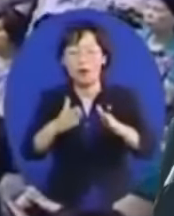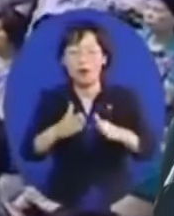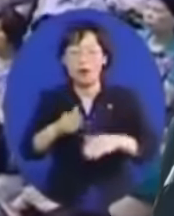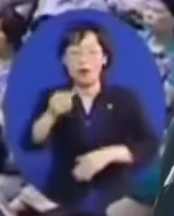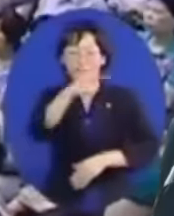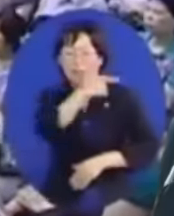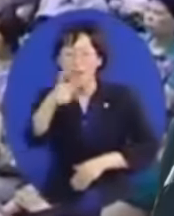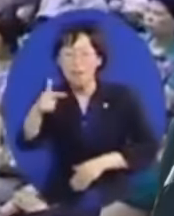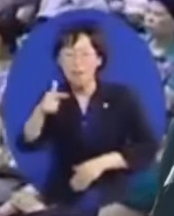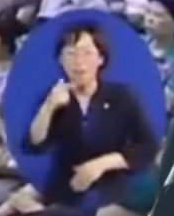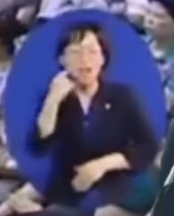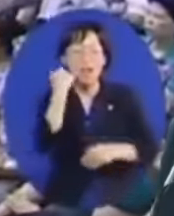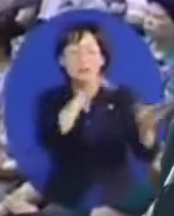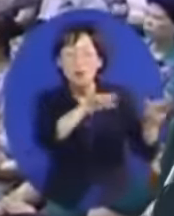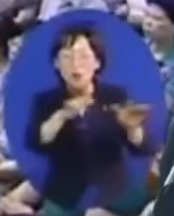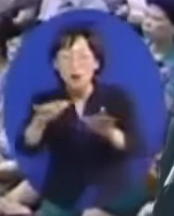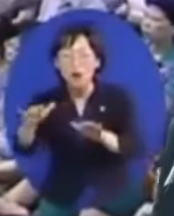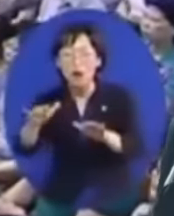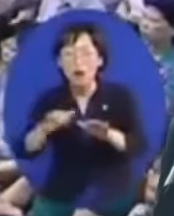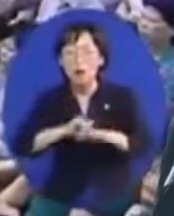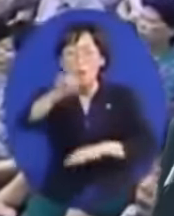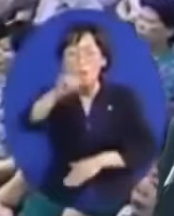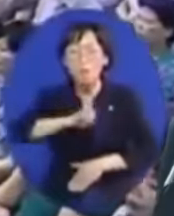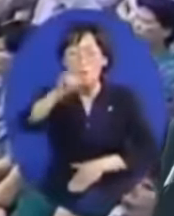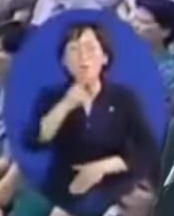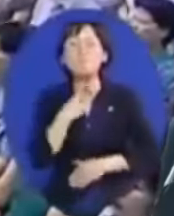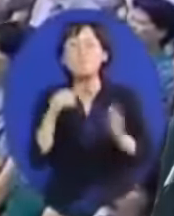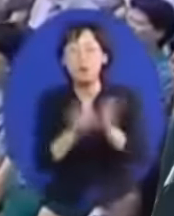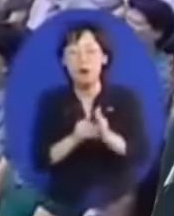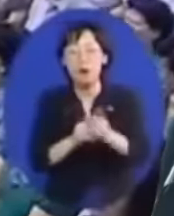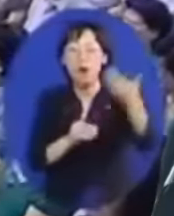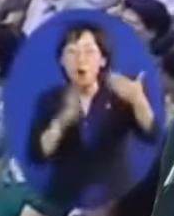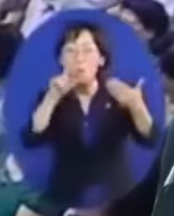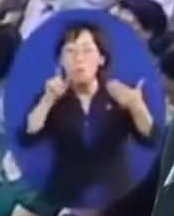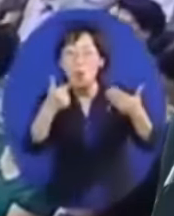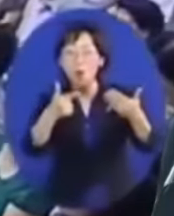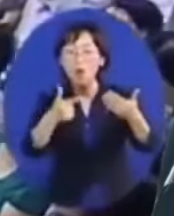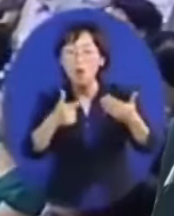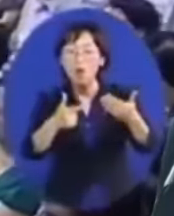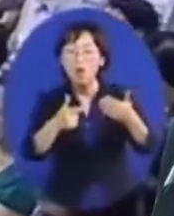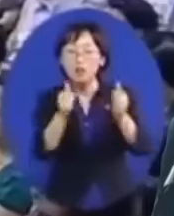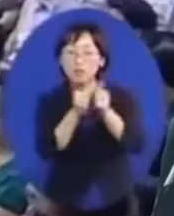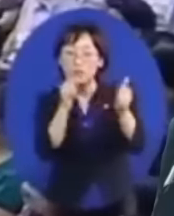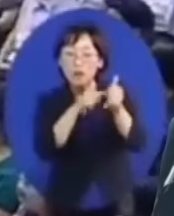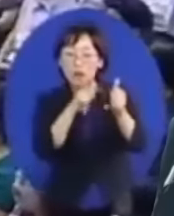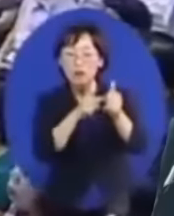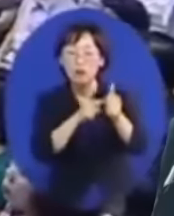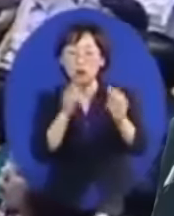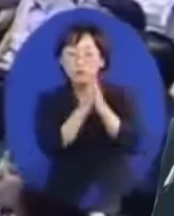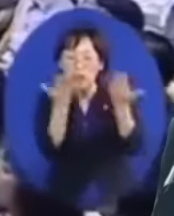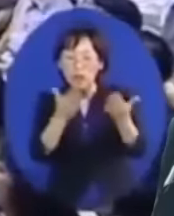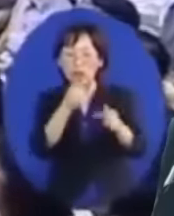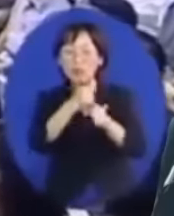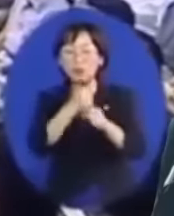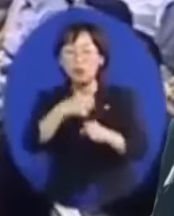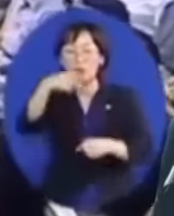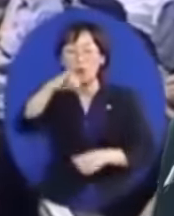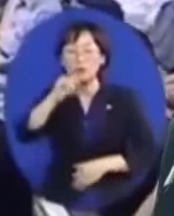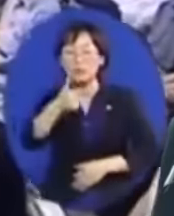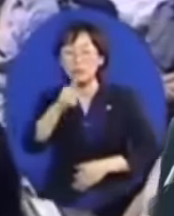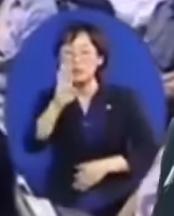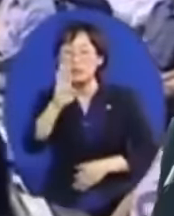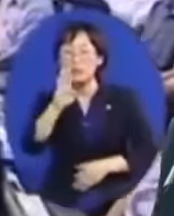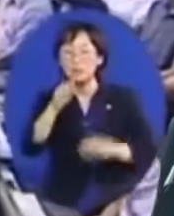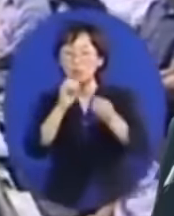번이나 횡단했습니다. 플라톤의 국가론은 무려 9번이나 대필한 다음에 완성했고 시인 브라이언트는 자신의